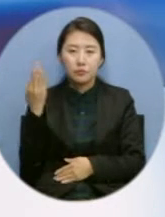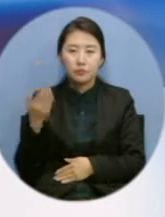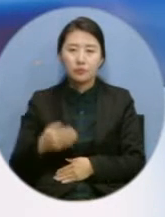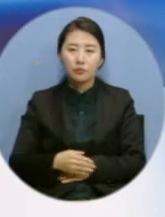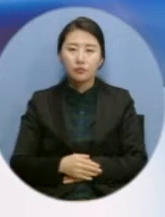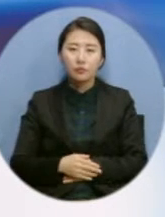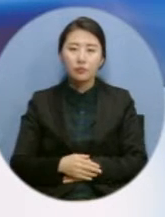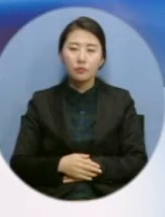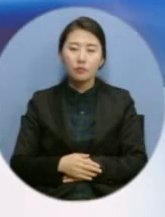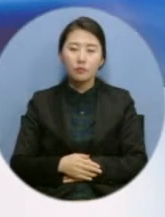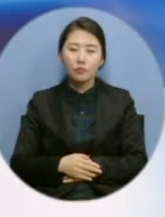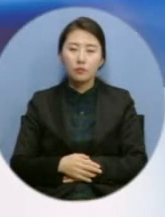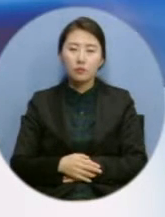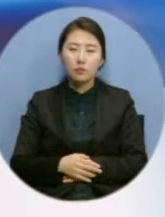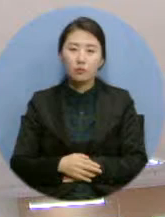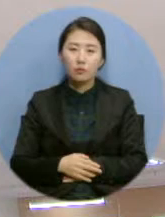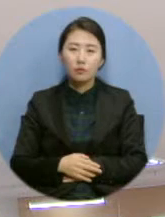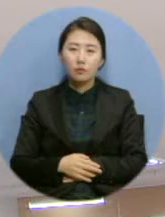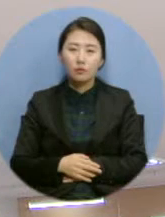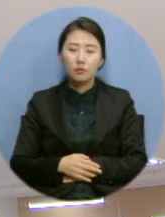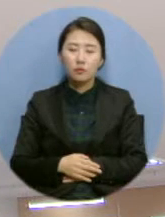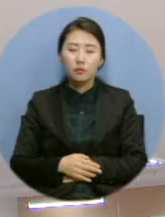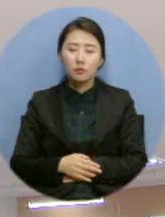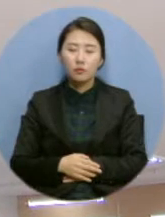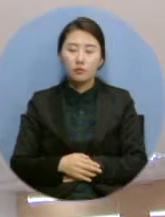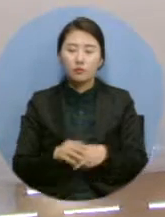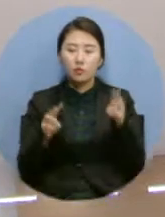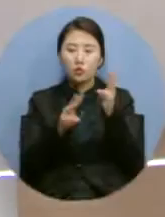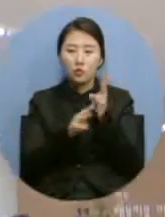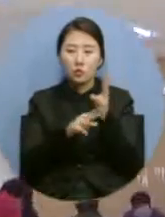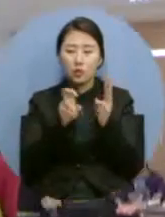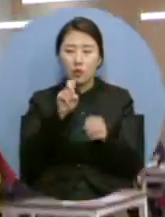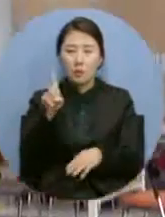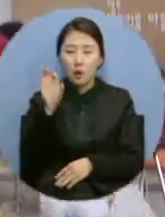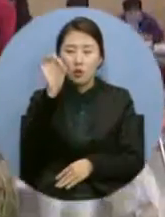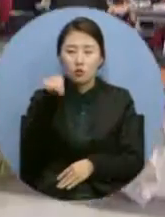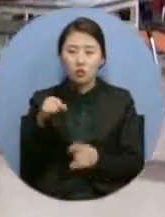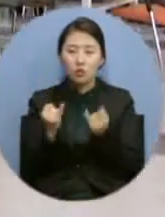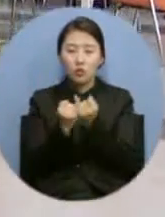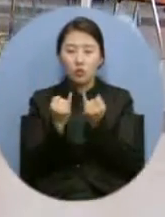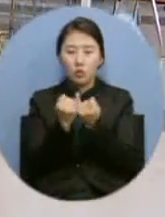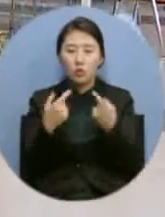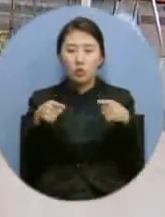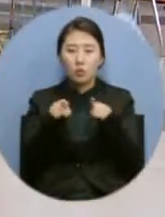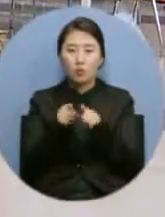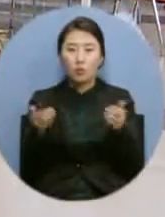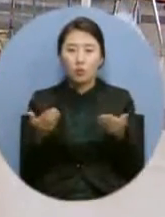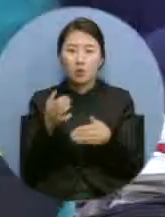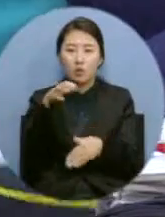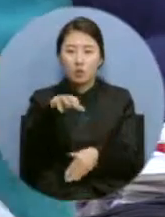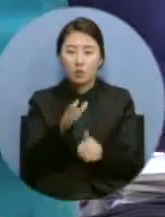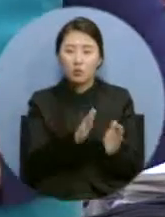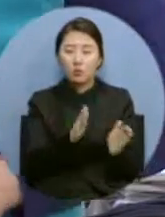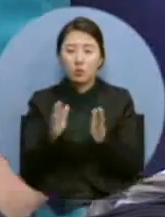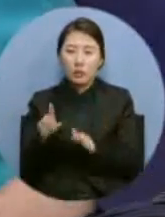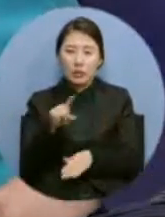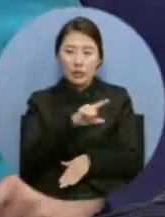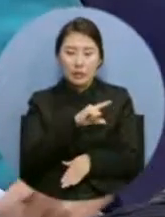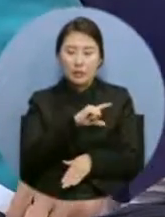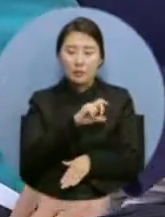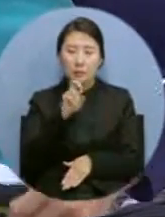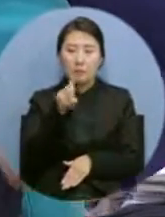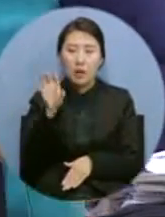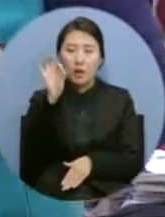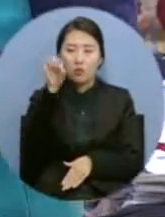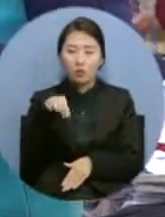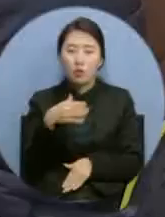있습니다. 보도에 김동훈 기자입니다. 중랑구 망우동에 여성 공동일터가 마련됐습니다. 이름하여 망우 행복